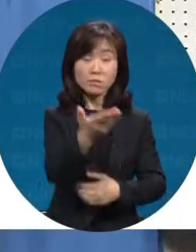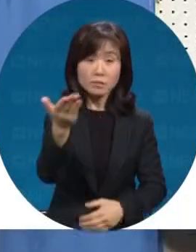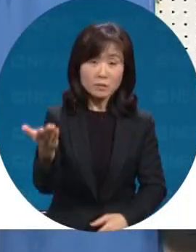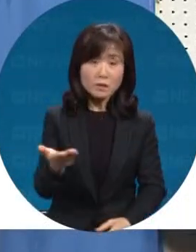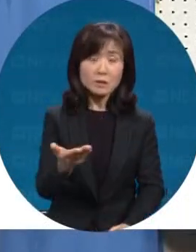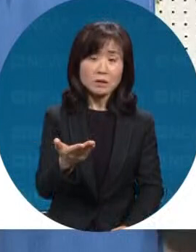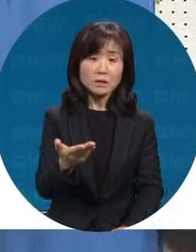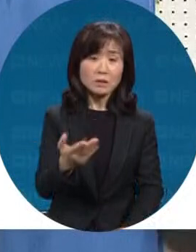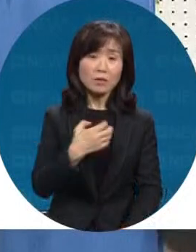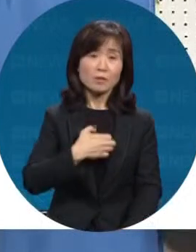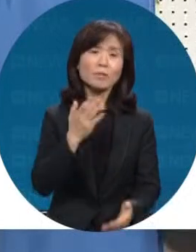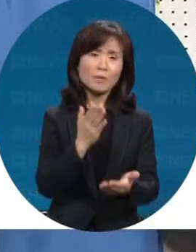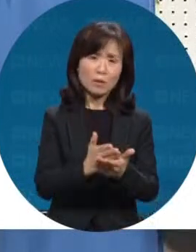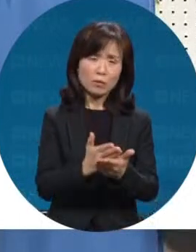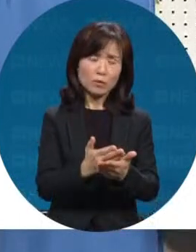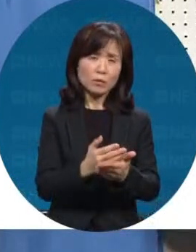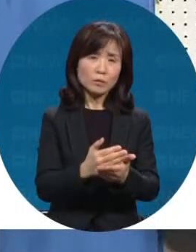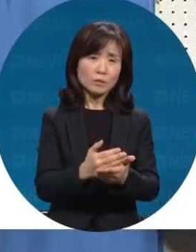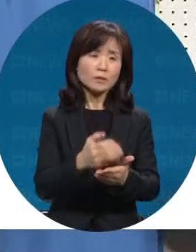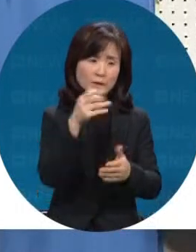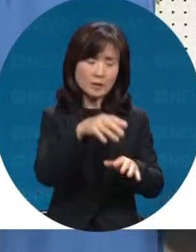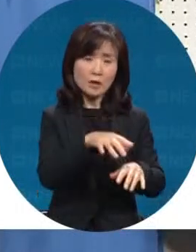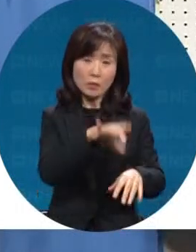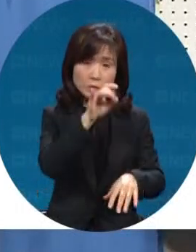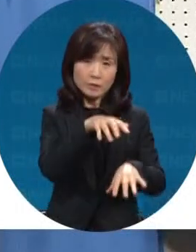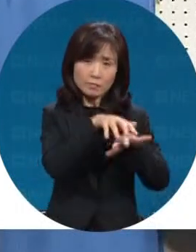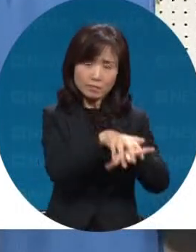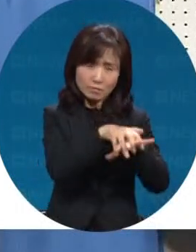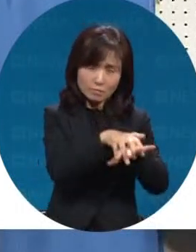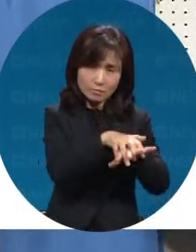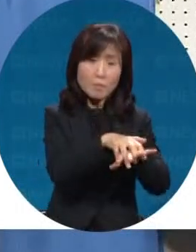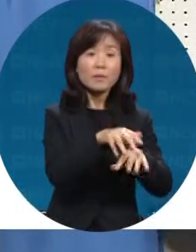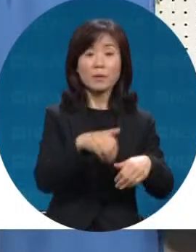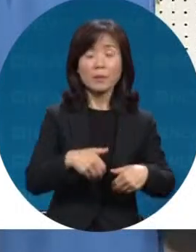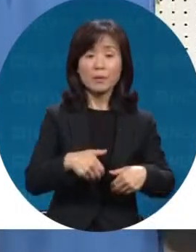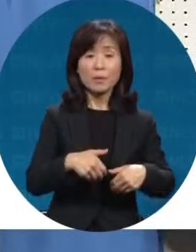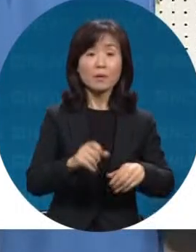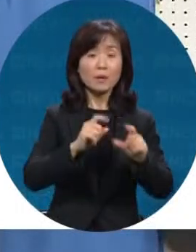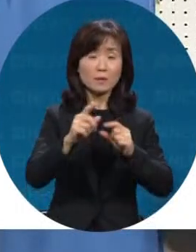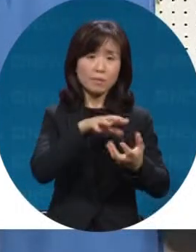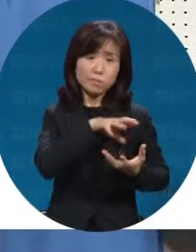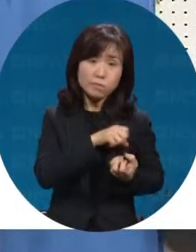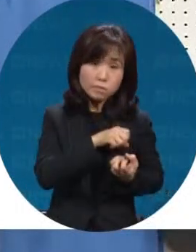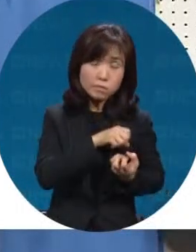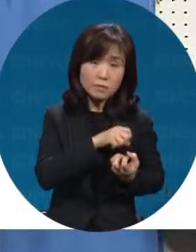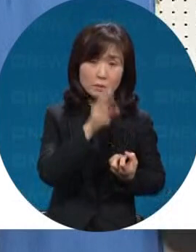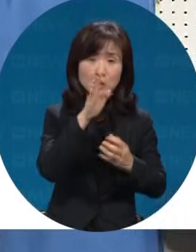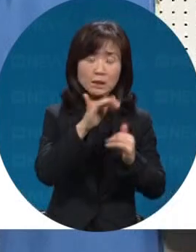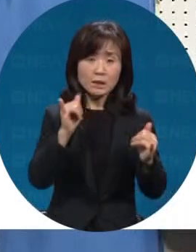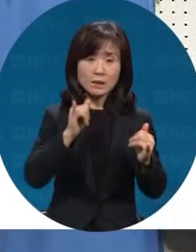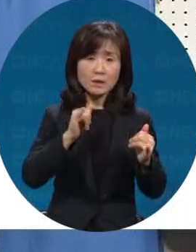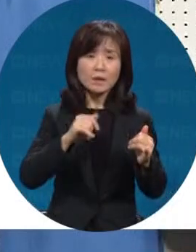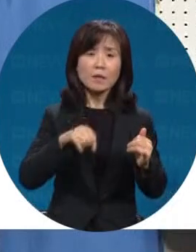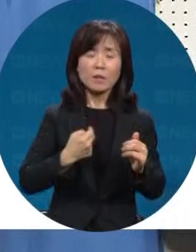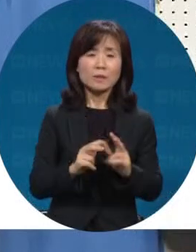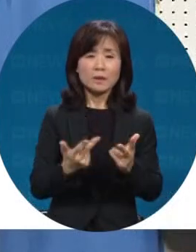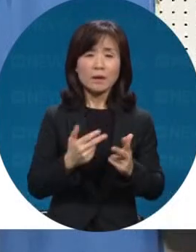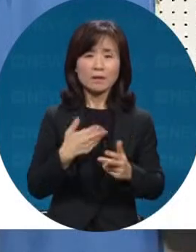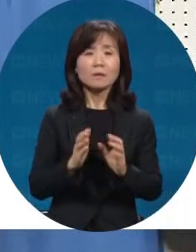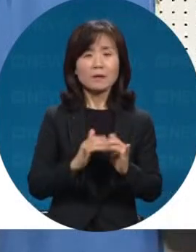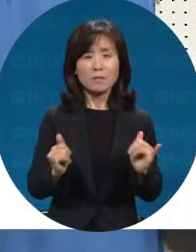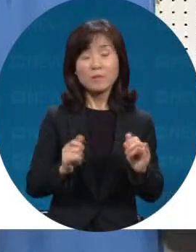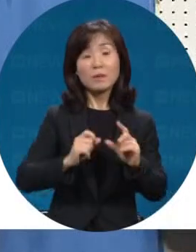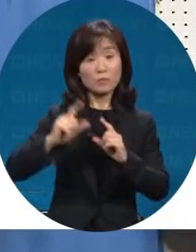그런 것도 걱정 안 하셔도 됩니다. 우선적으로는 대부분 심정지 환자들은 본인 지인인 경우가 많기